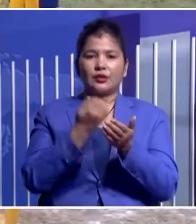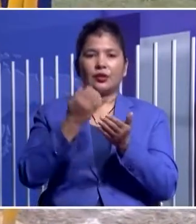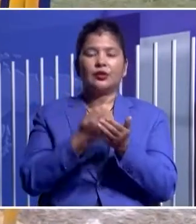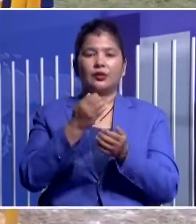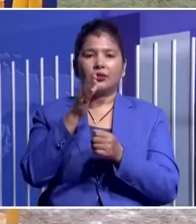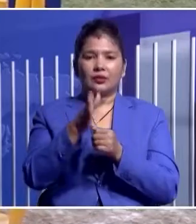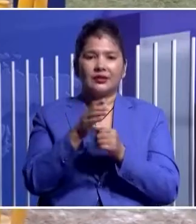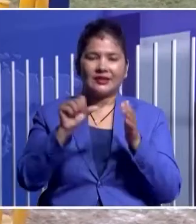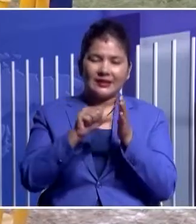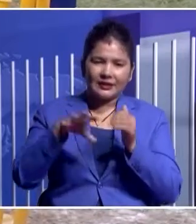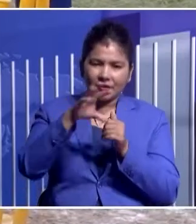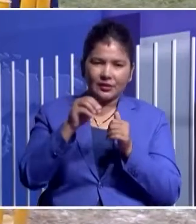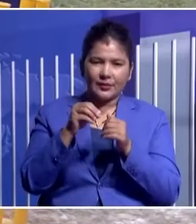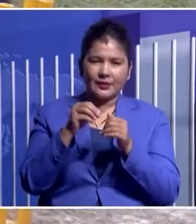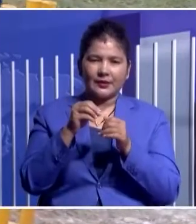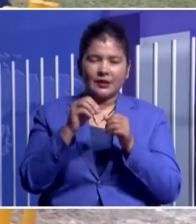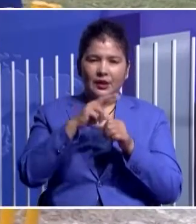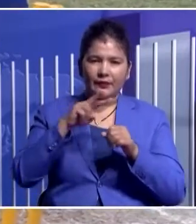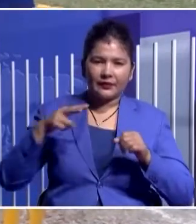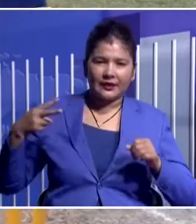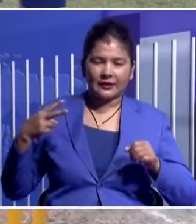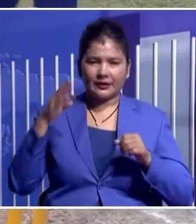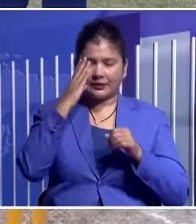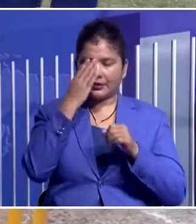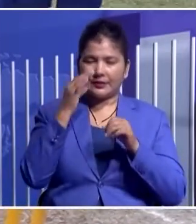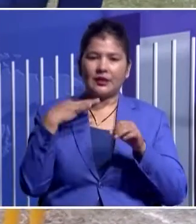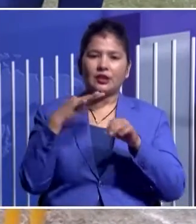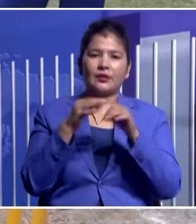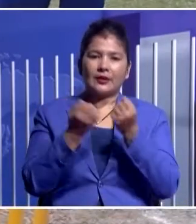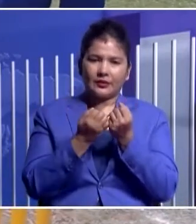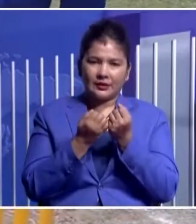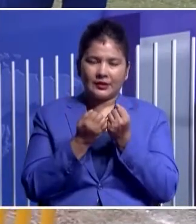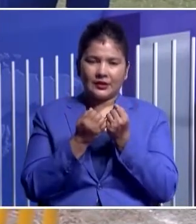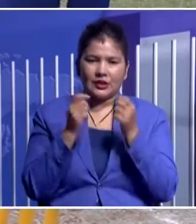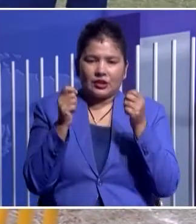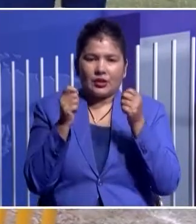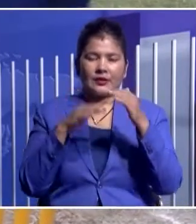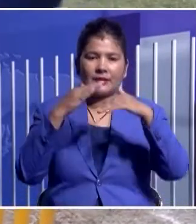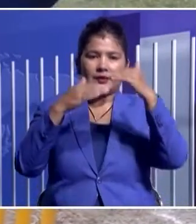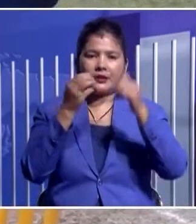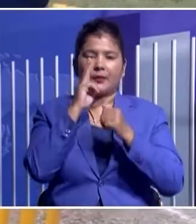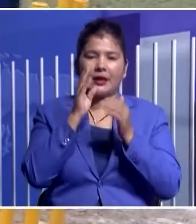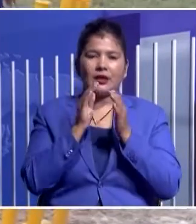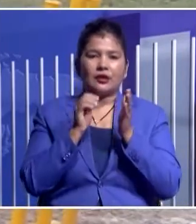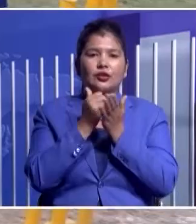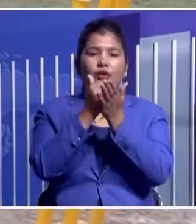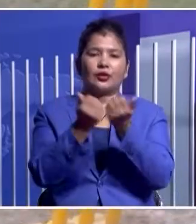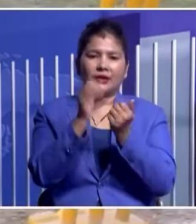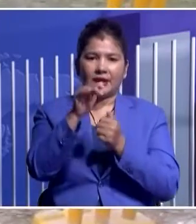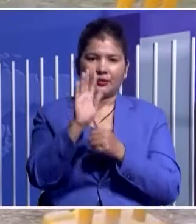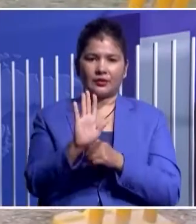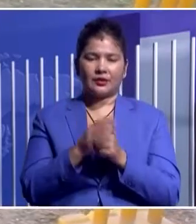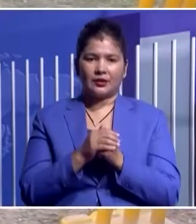परासीले जिल्लाका सबै प्रकृतिका दृष्टिविहीनहरूलाई सङ्गठित गर्दै उनीहरूको क्षमता अभिवृद्धिमा सहयोग गर्दै आएको